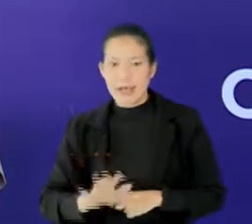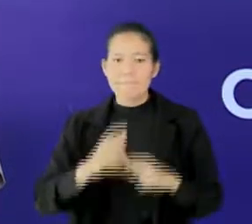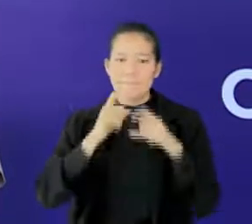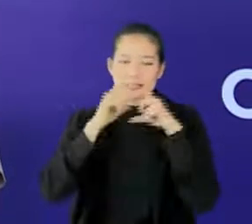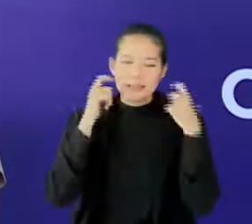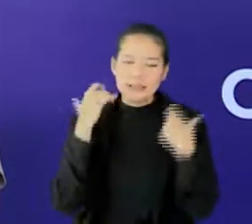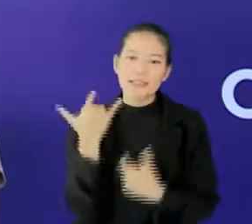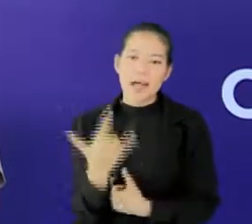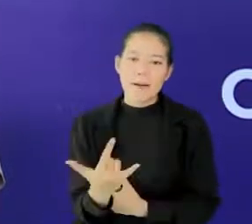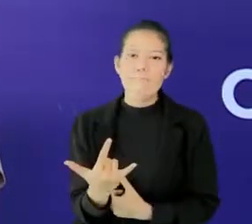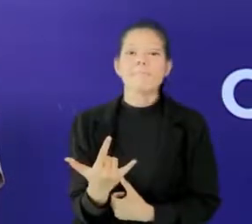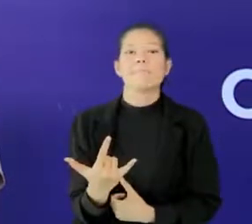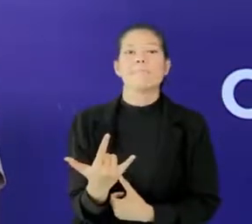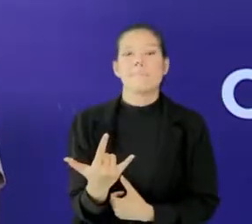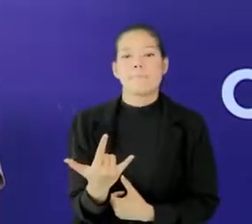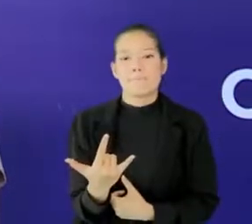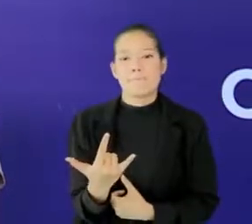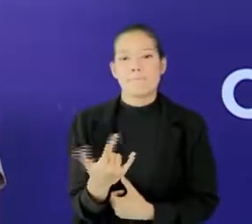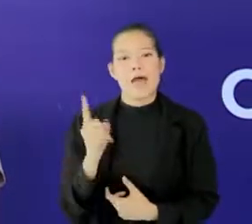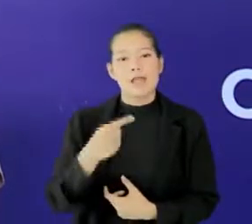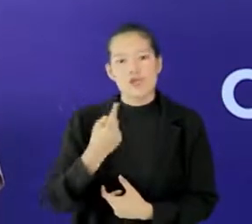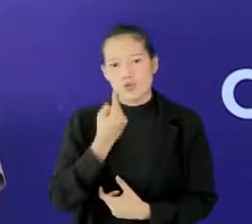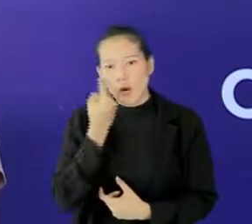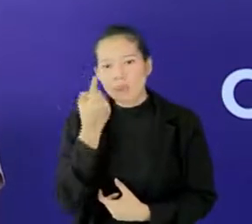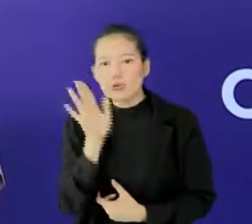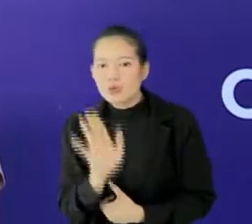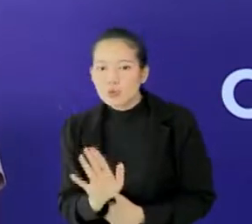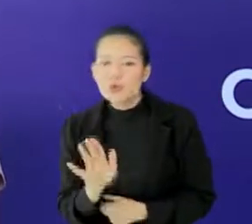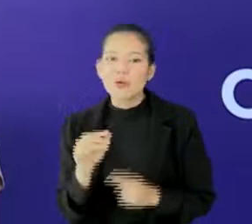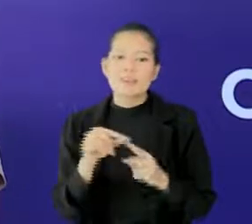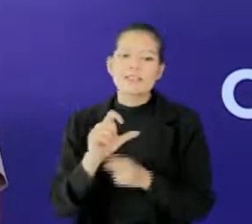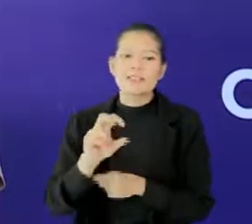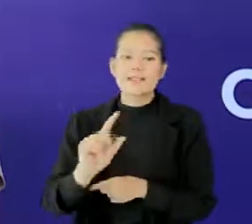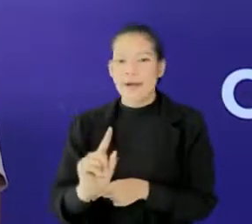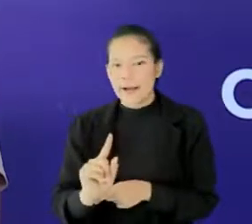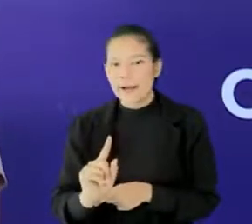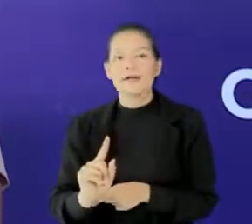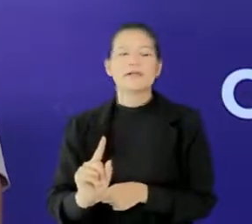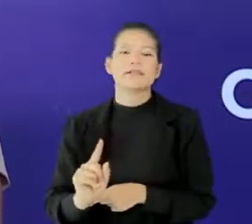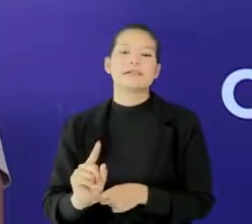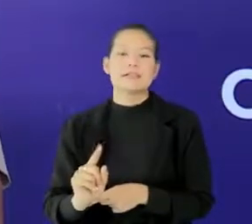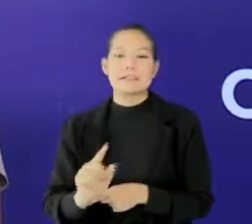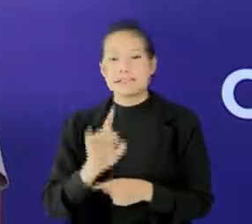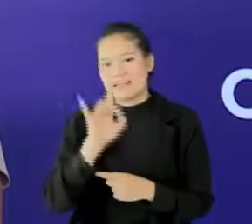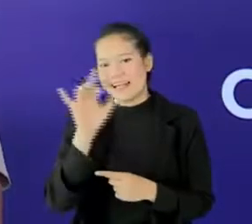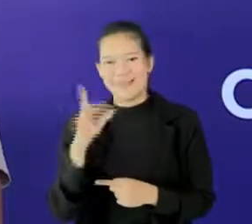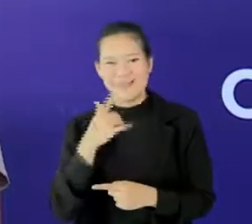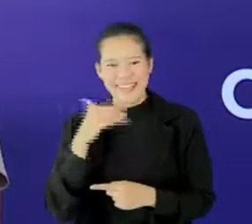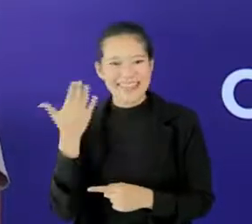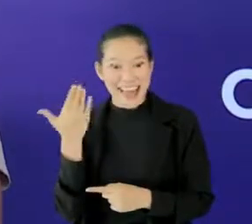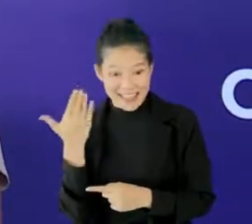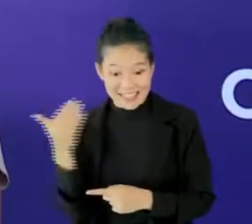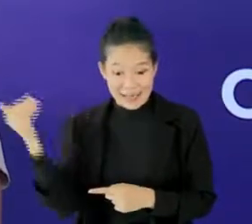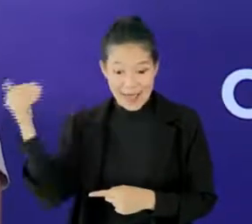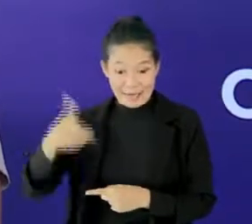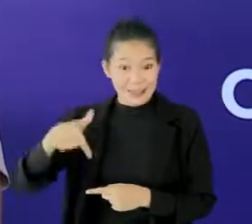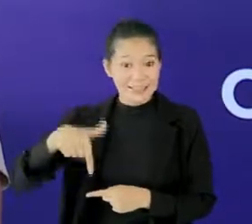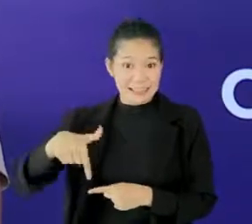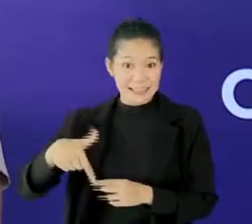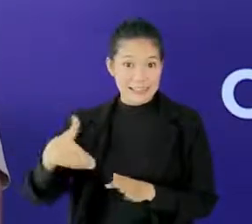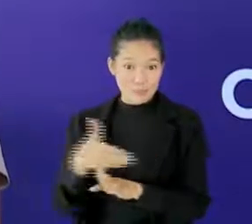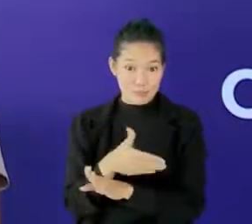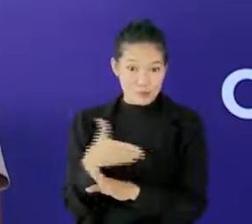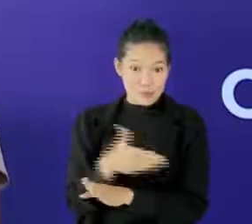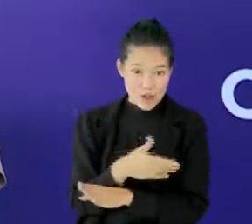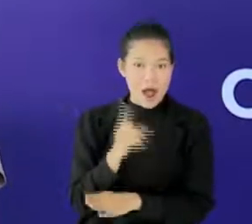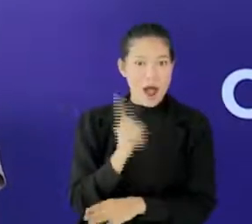dengan melakukan swab atau PCR di dalam sebelum melaksanakan kegiatan. Seperti kita tadi, sebelum melakukan kegiatan kan